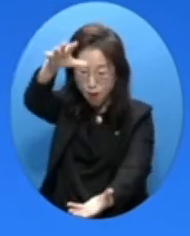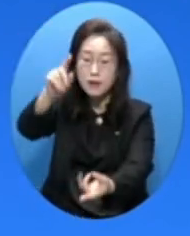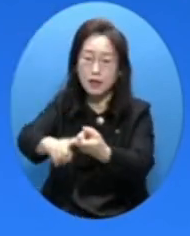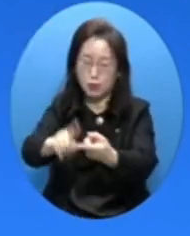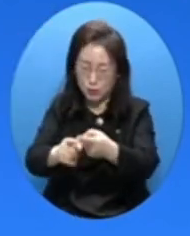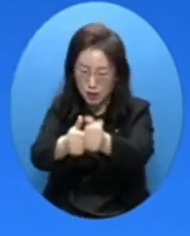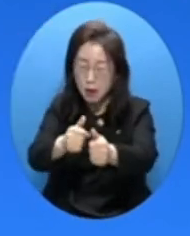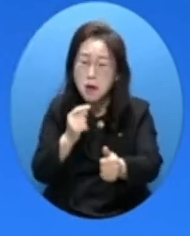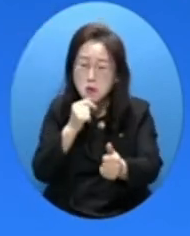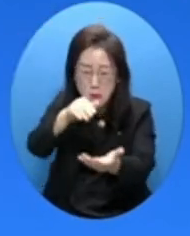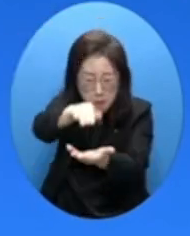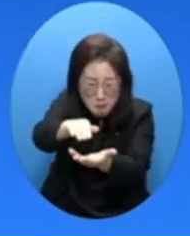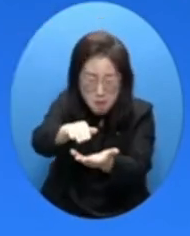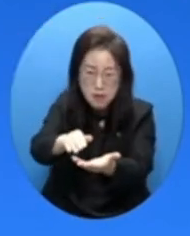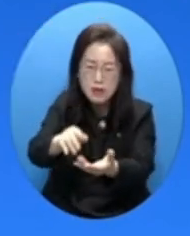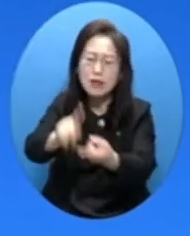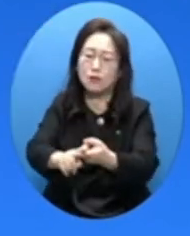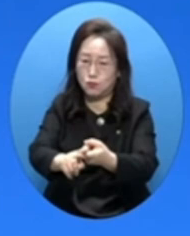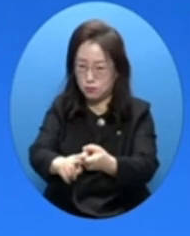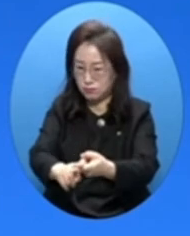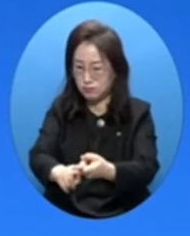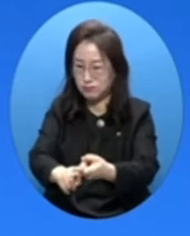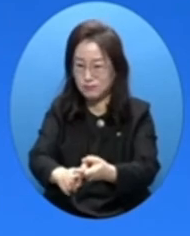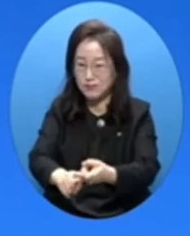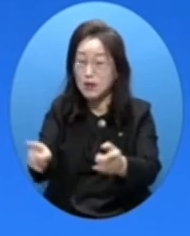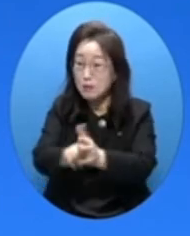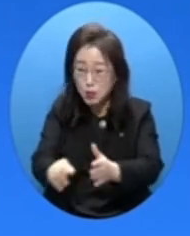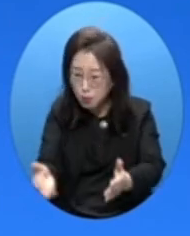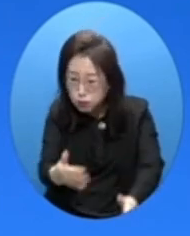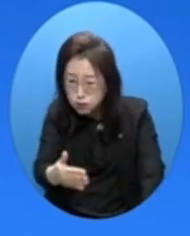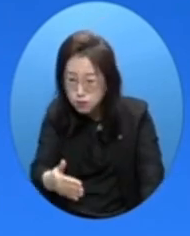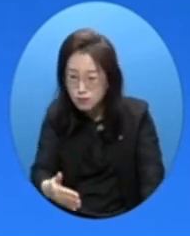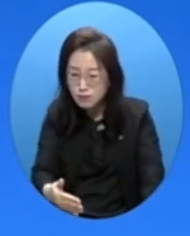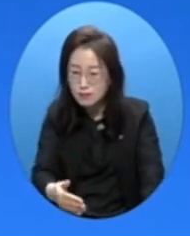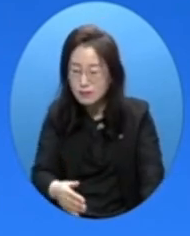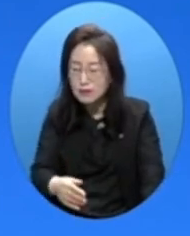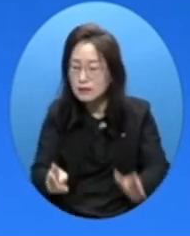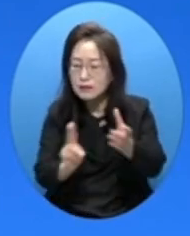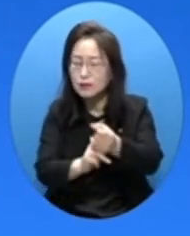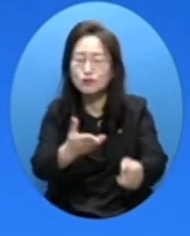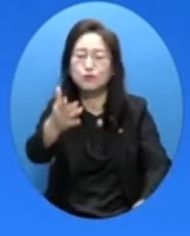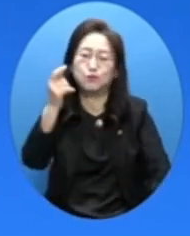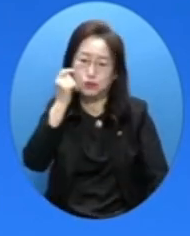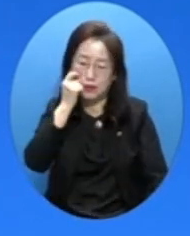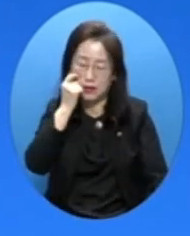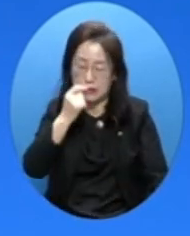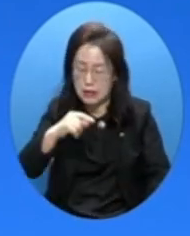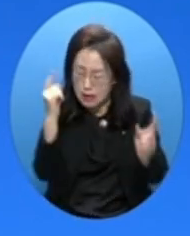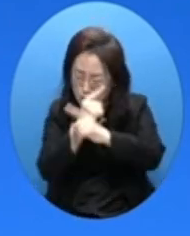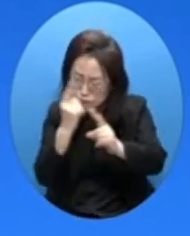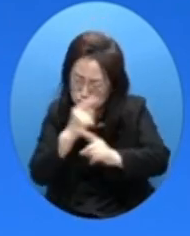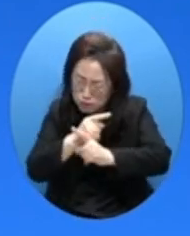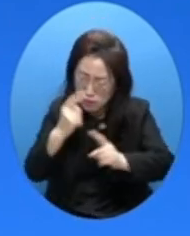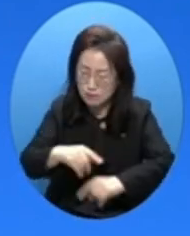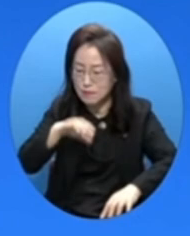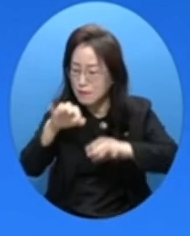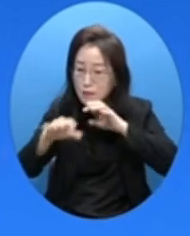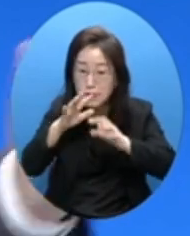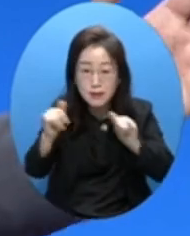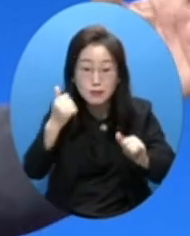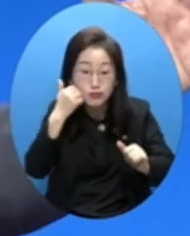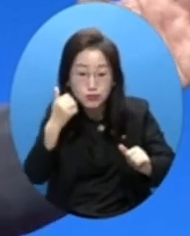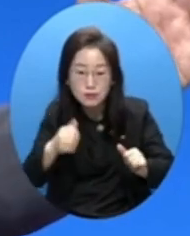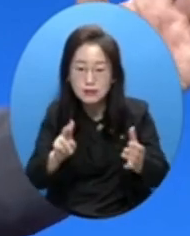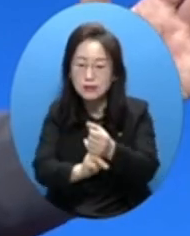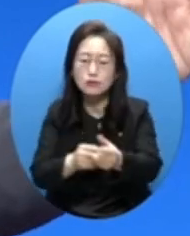작은 믿음을 가지면 작게 역사하시고 믿음이 없는 사람에게는 아무런 역사가 나타나지 않습니다. 늘 부정적이고 불평하고 원망하는 사람에게는 어떤 기적이